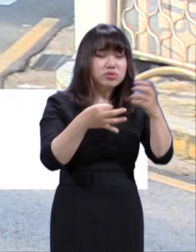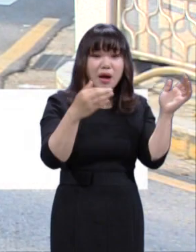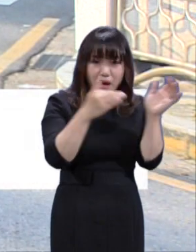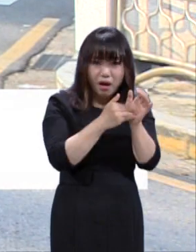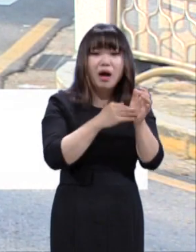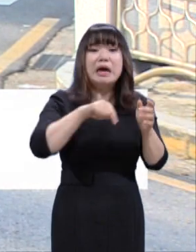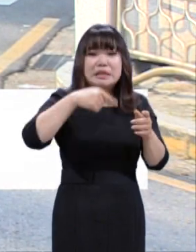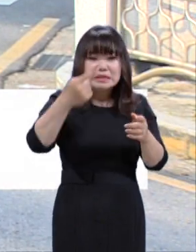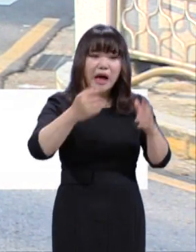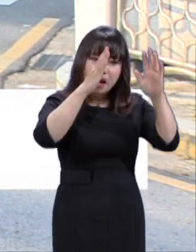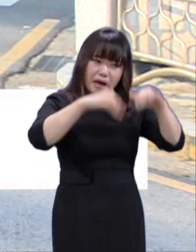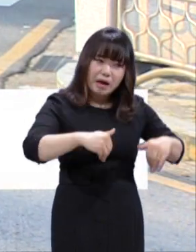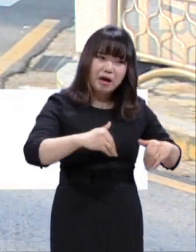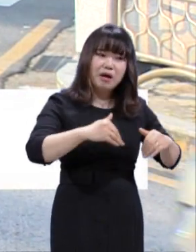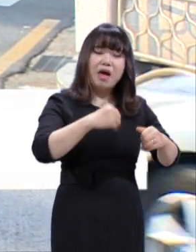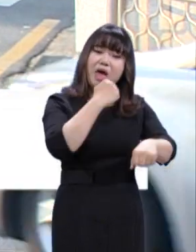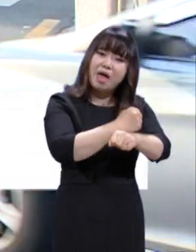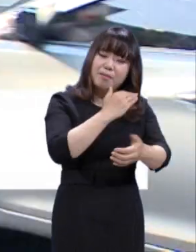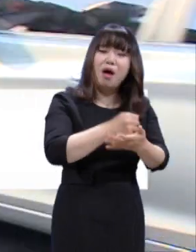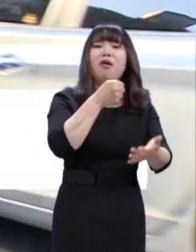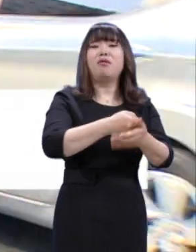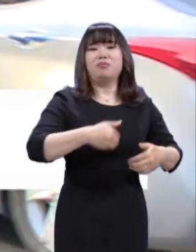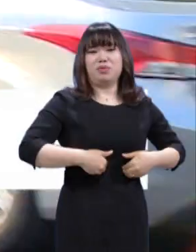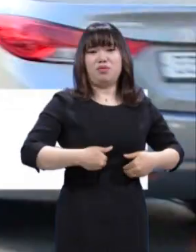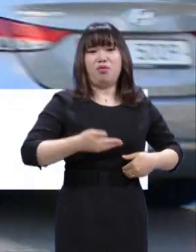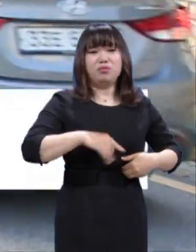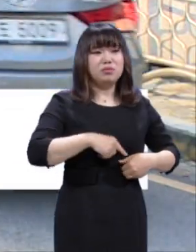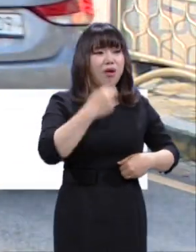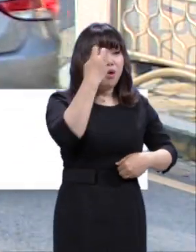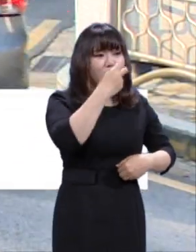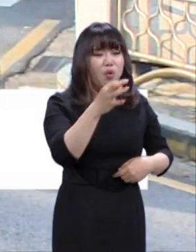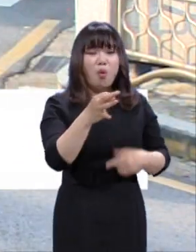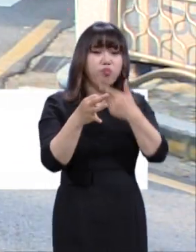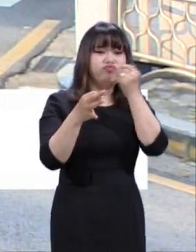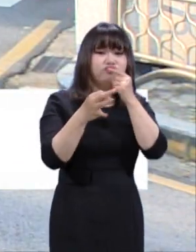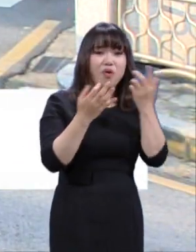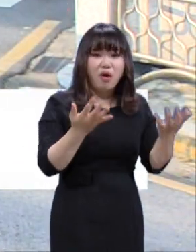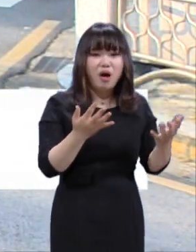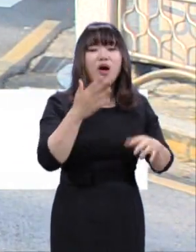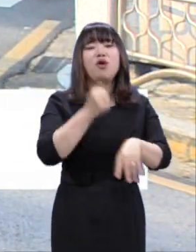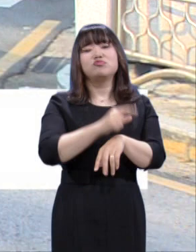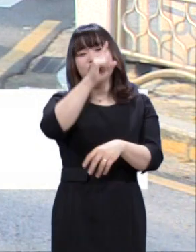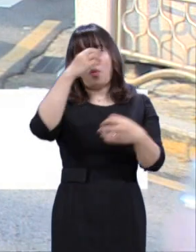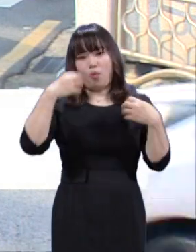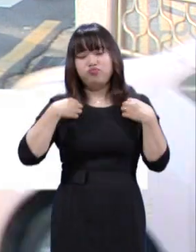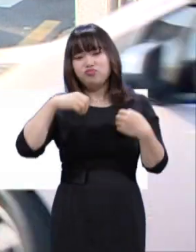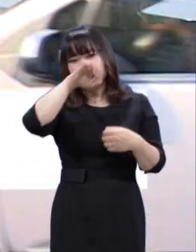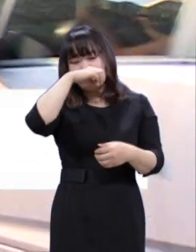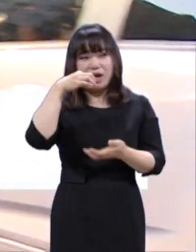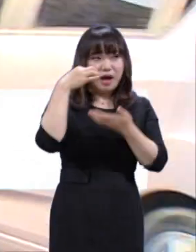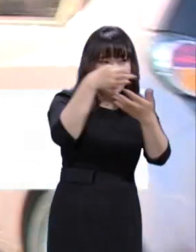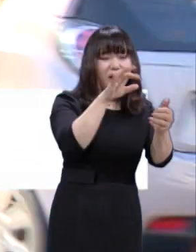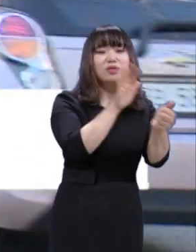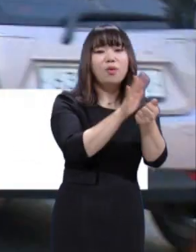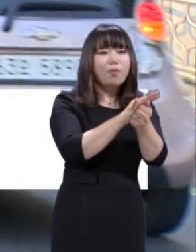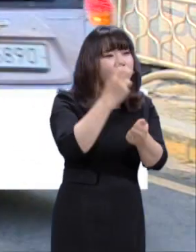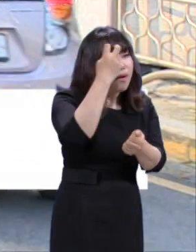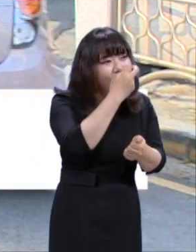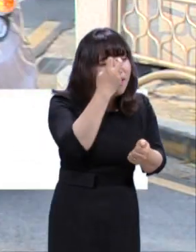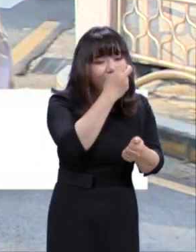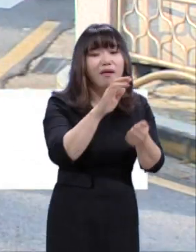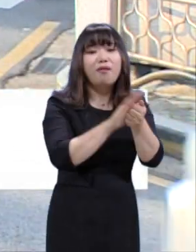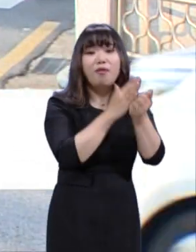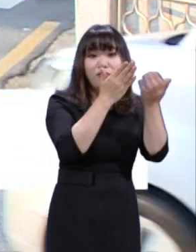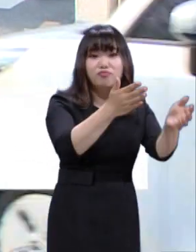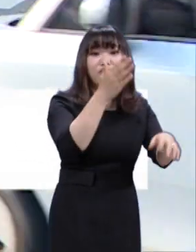주민들에게 부담시키지 말고 구청에서 전액 지원하겠다 이 공약을 내세웠습니다. 이게 훨씬 더 현실적이고